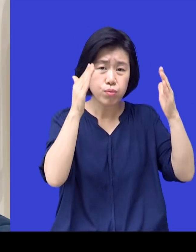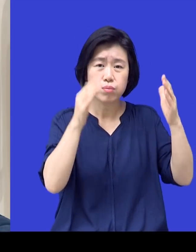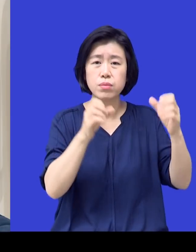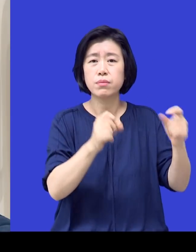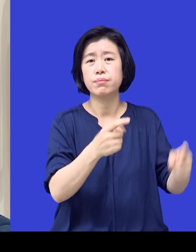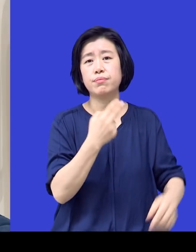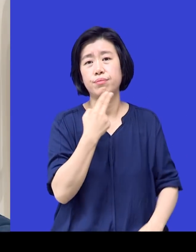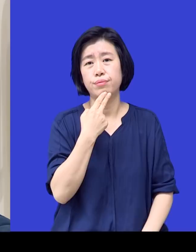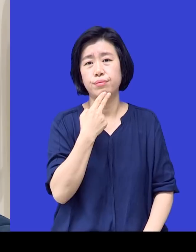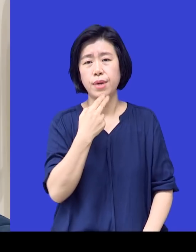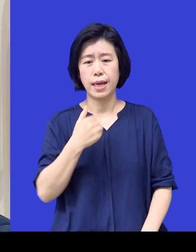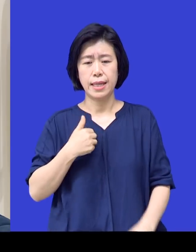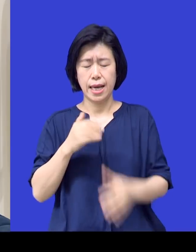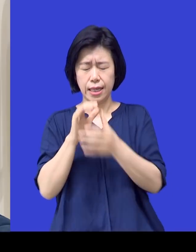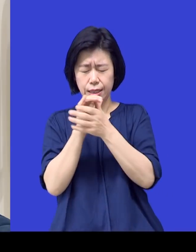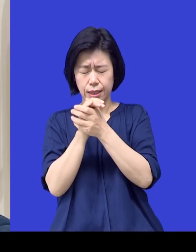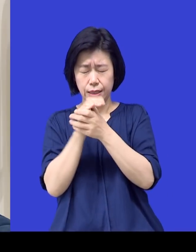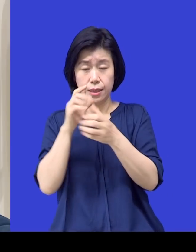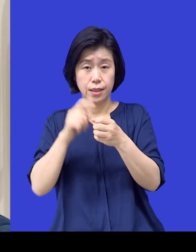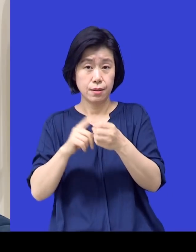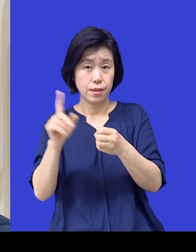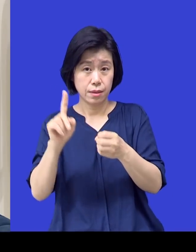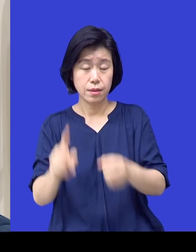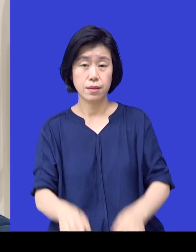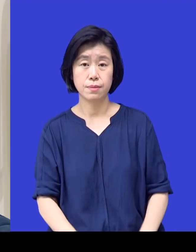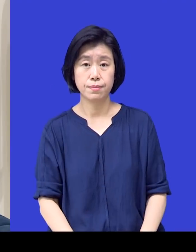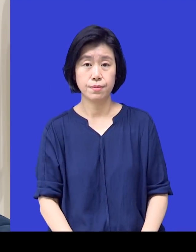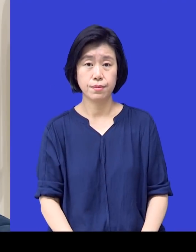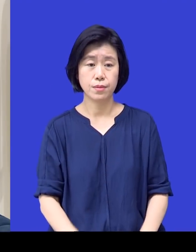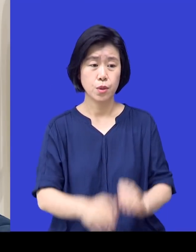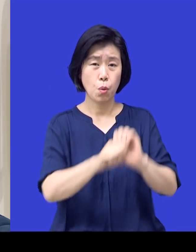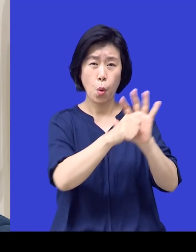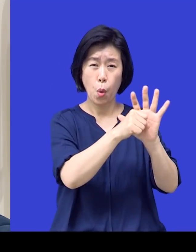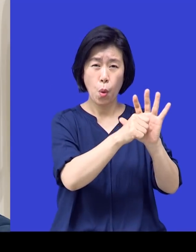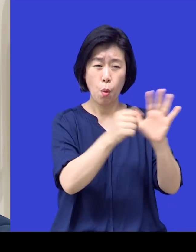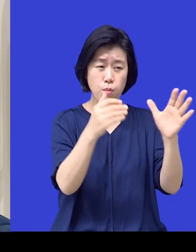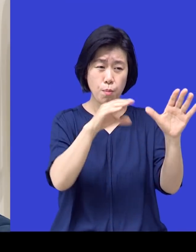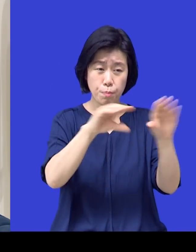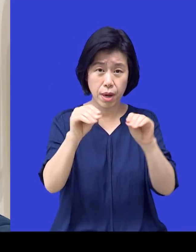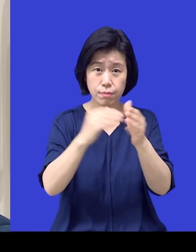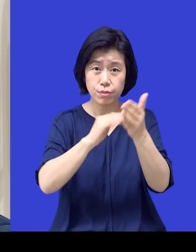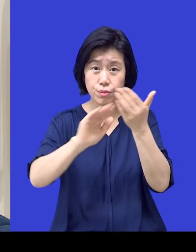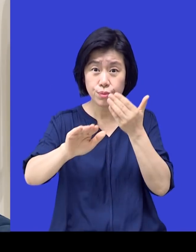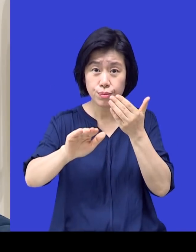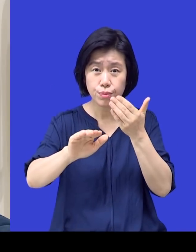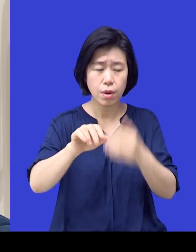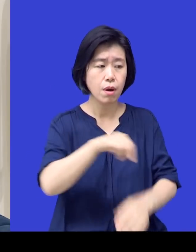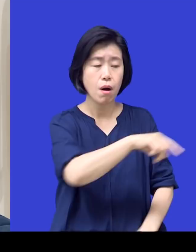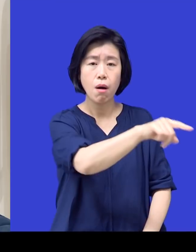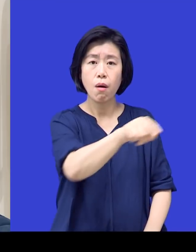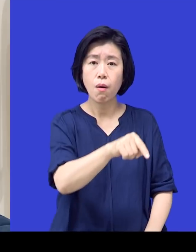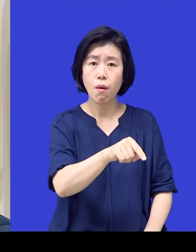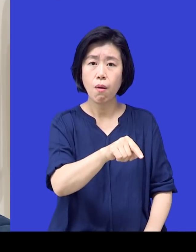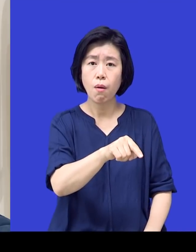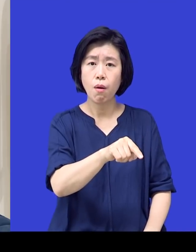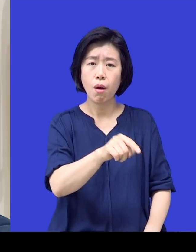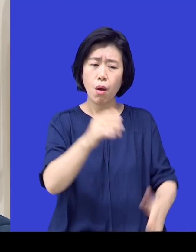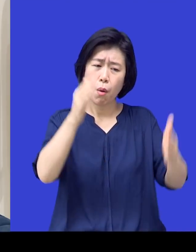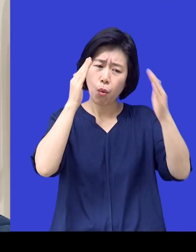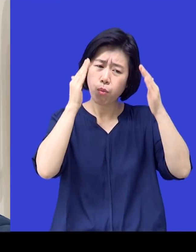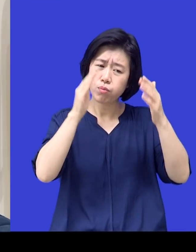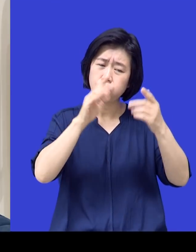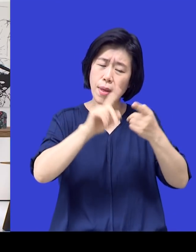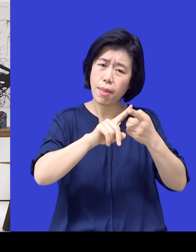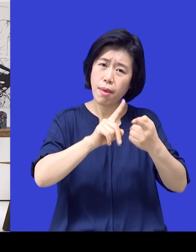쟤한테 제일 지금 기도 제목 중에 하나는 네. 코로나 후에 얘네들이 더 이상 교육에 대한 동기부여가